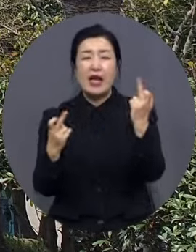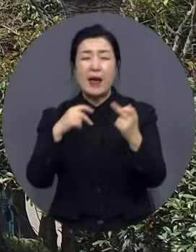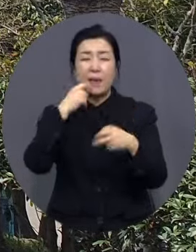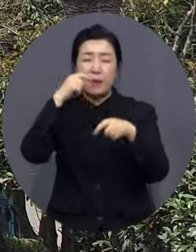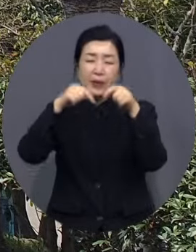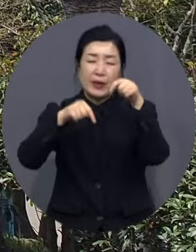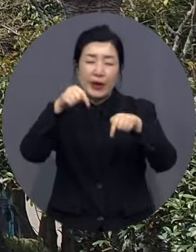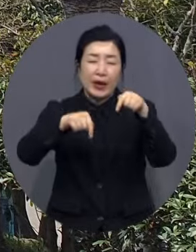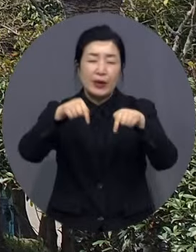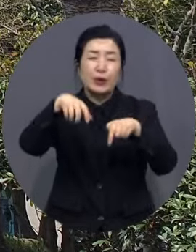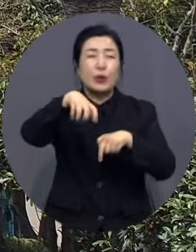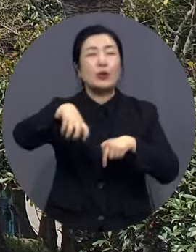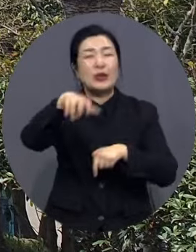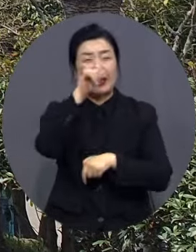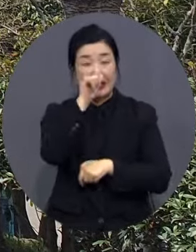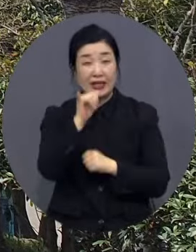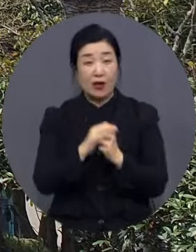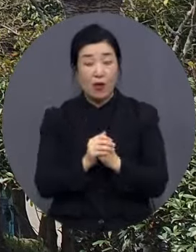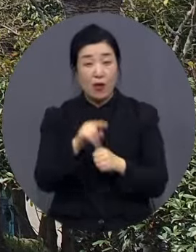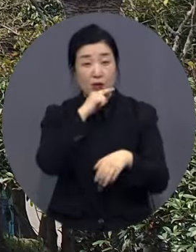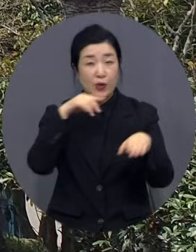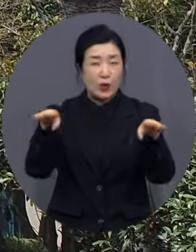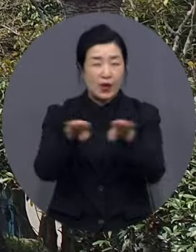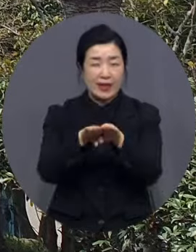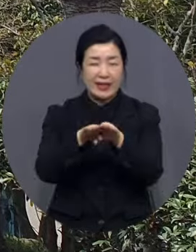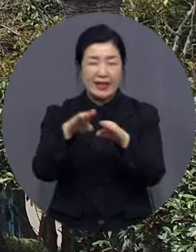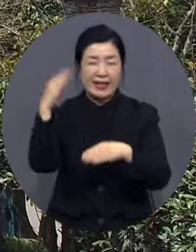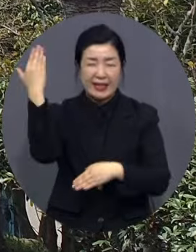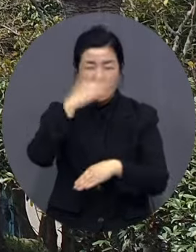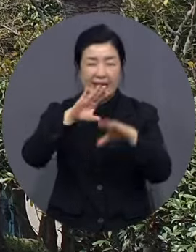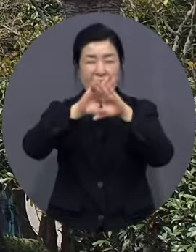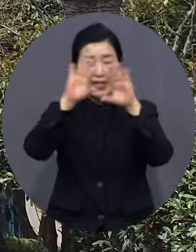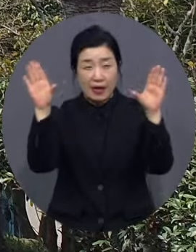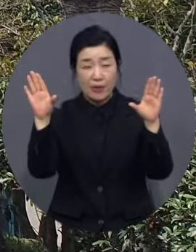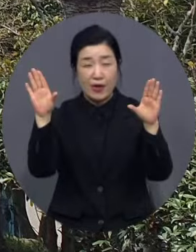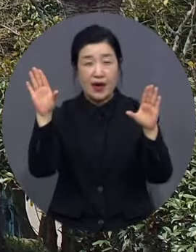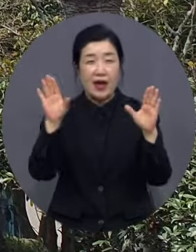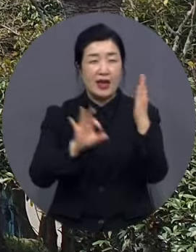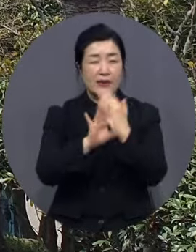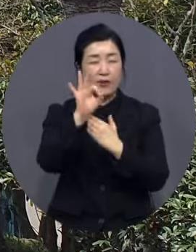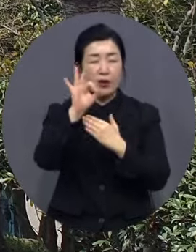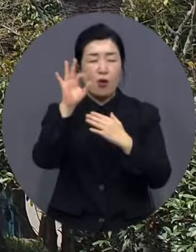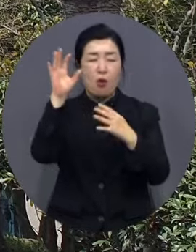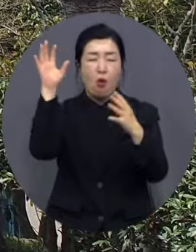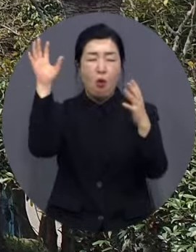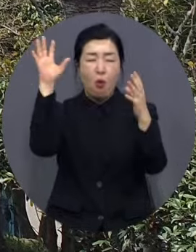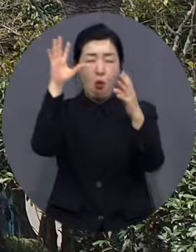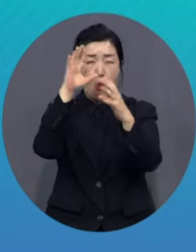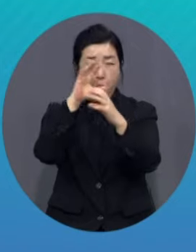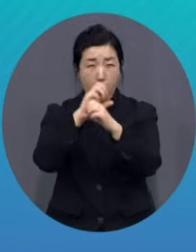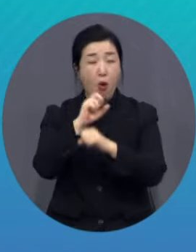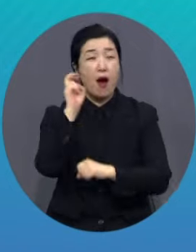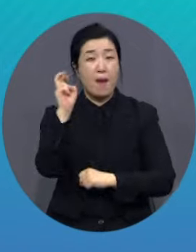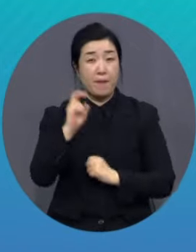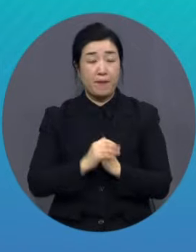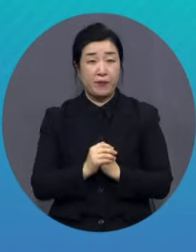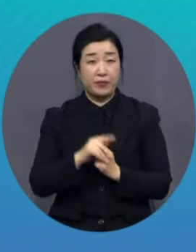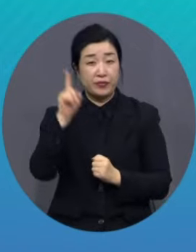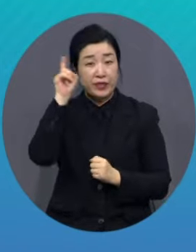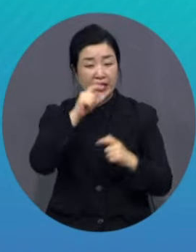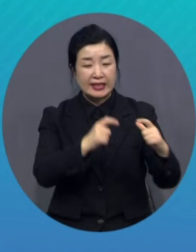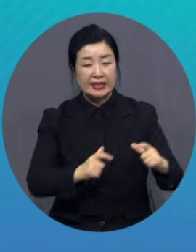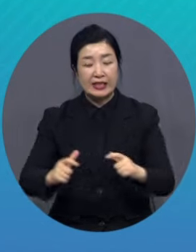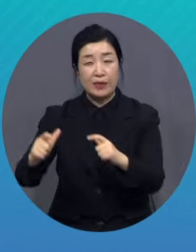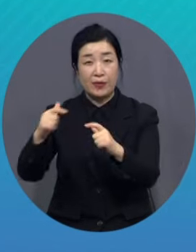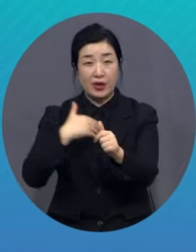떨어지는 곳이 있겠습니다 일요일에는 맑은 날씨를 보이다가 오전부터 차차 흐려지겠습니다 자세한 내일 지역별